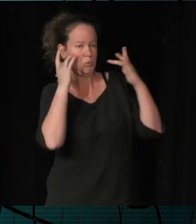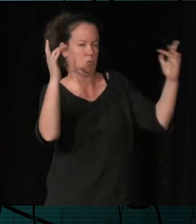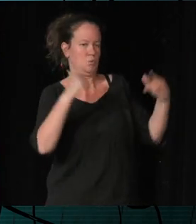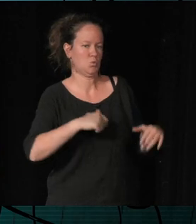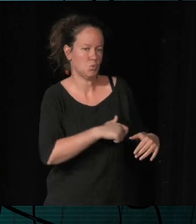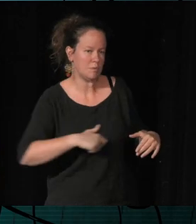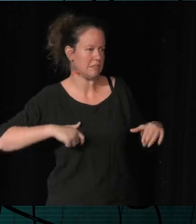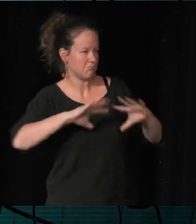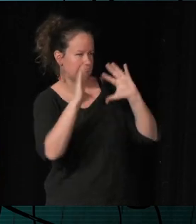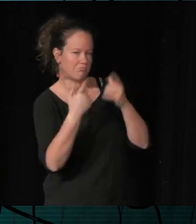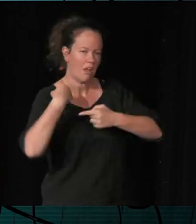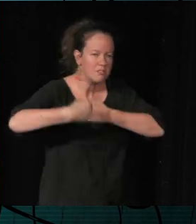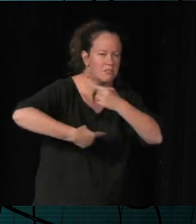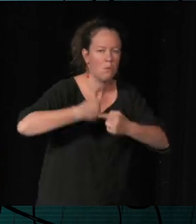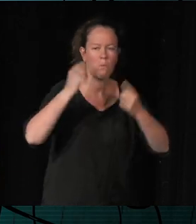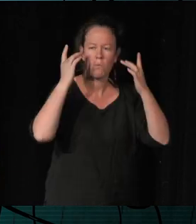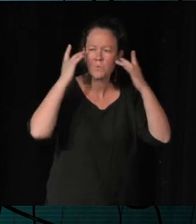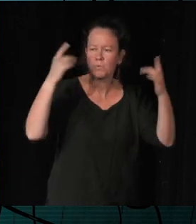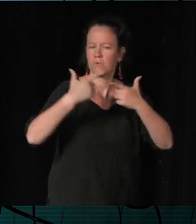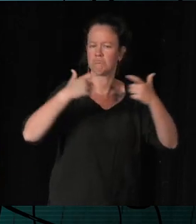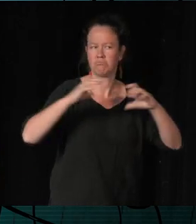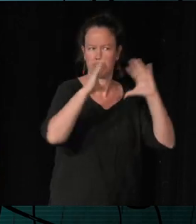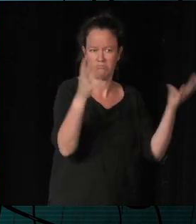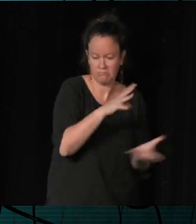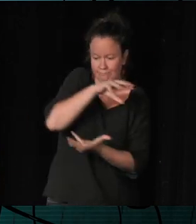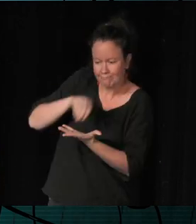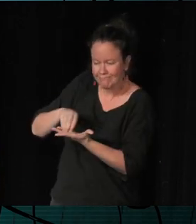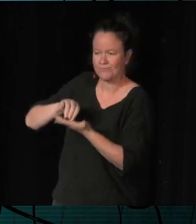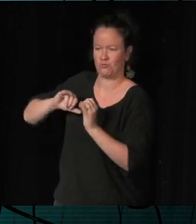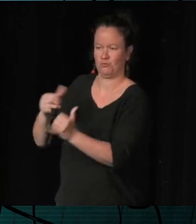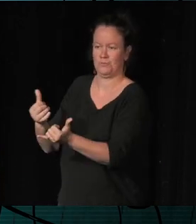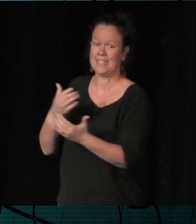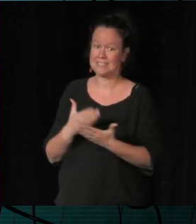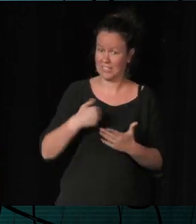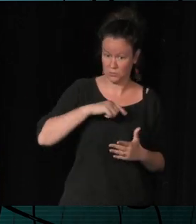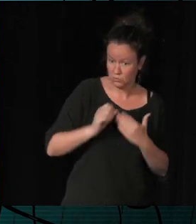on joue avec des, on discute avec des chefs décapités, c'est des choses qu'on fait absolument jamais, parce que lui s'est inspiré de contes